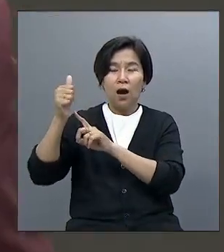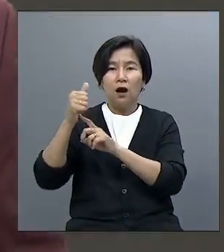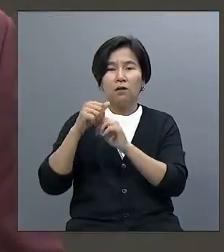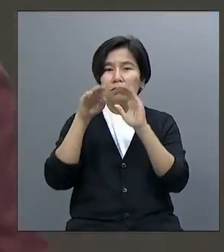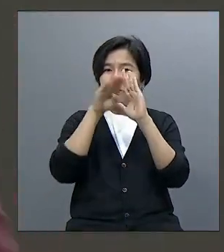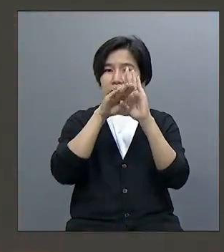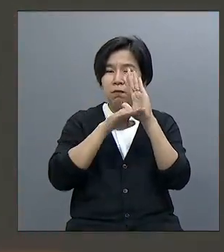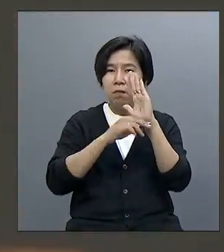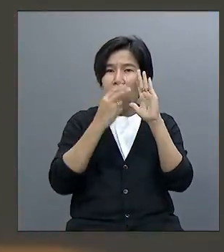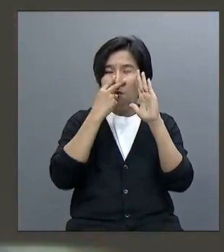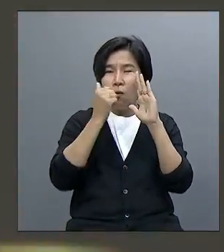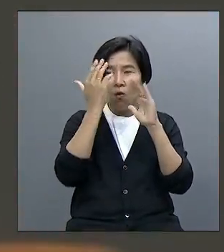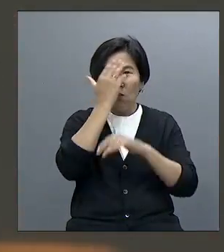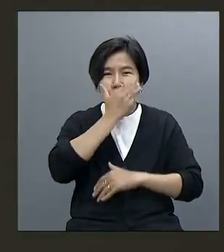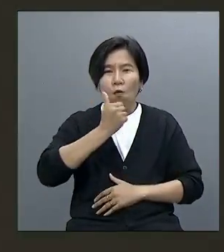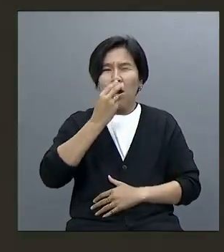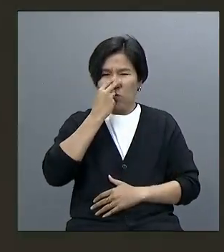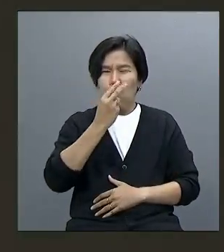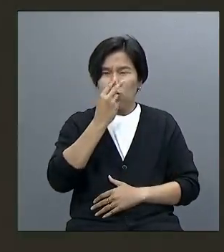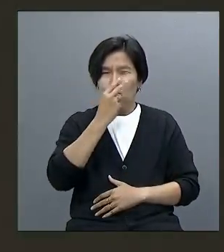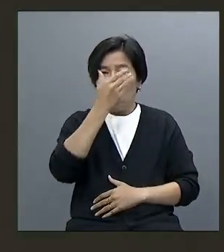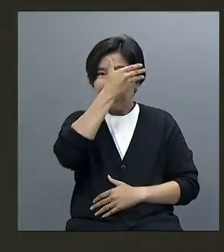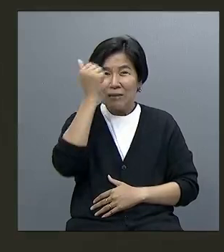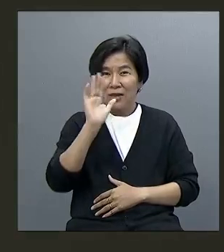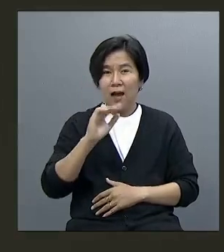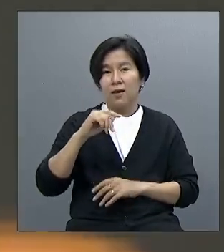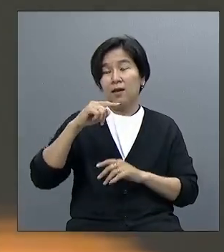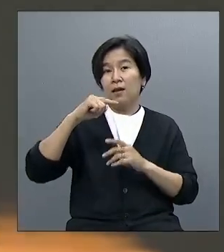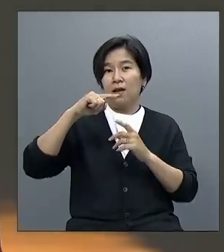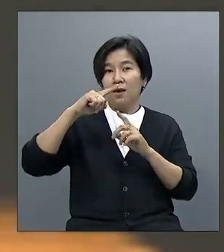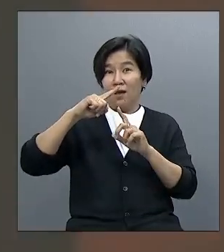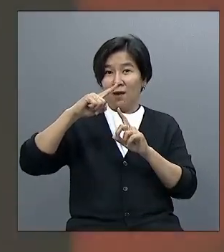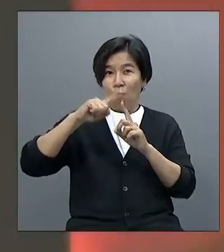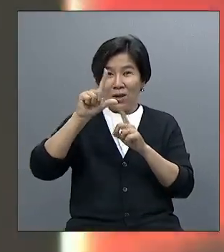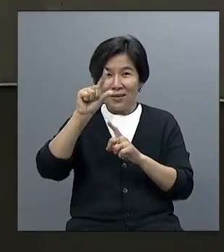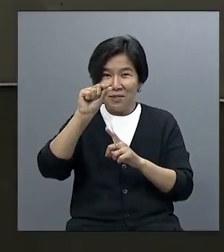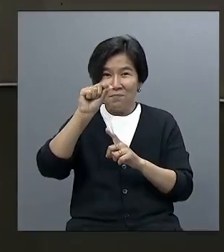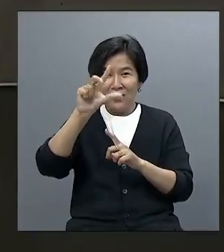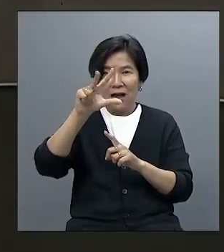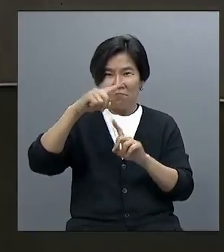ตรโปรดติดตาม23เดือนนี้เลิกดีเออ แ ห